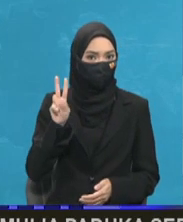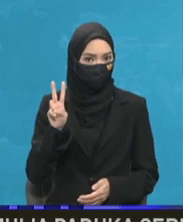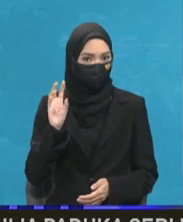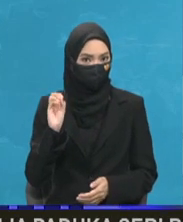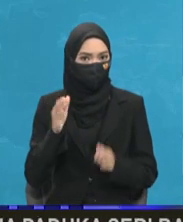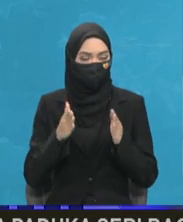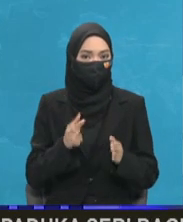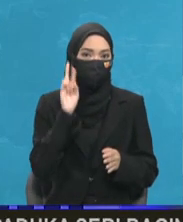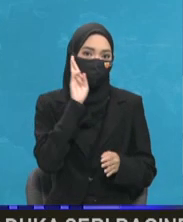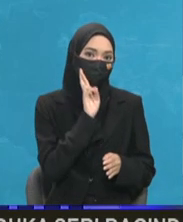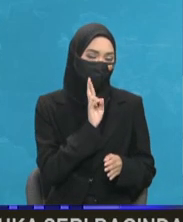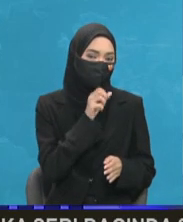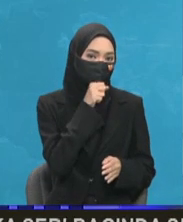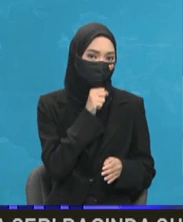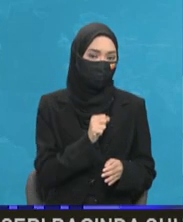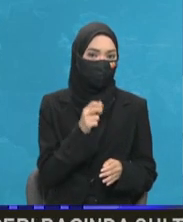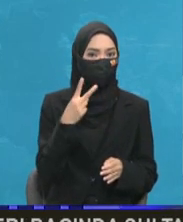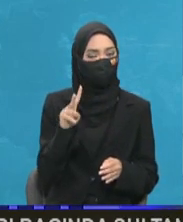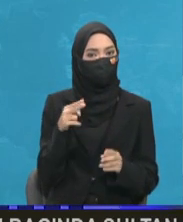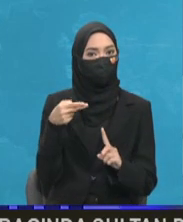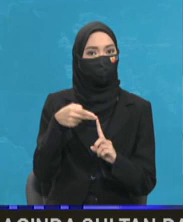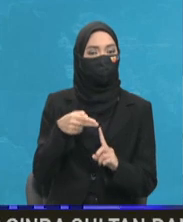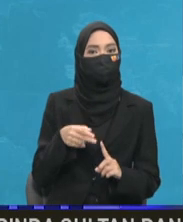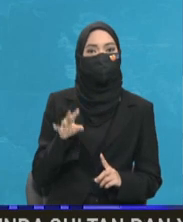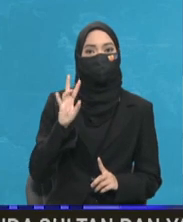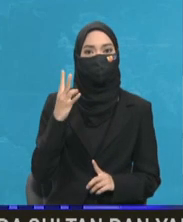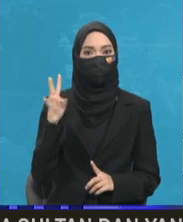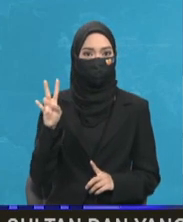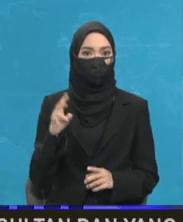daripada golongan remaja berumur 12 hingga